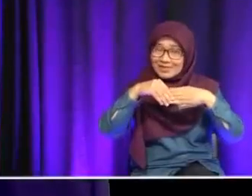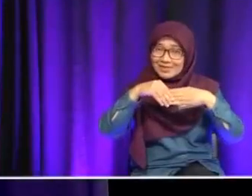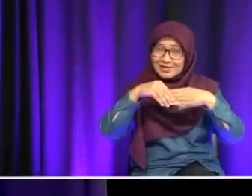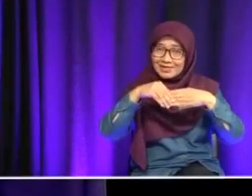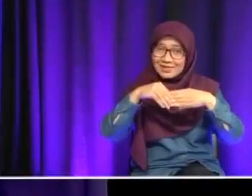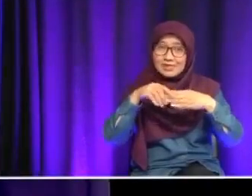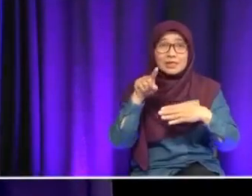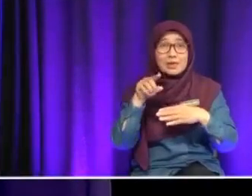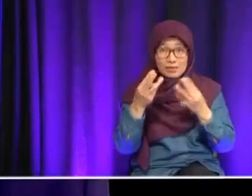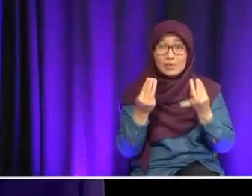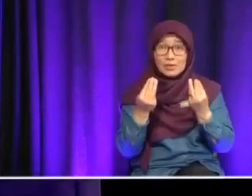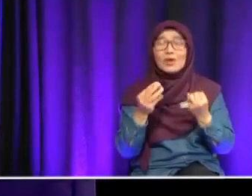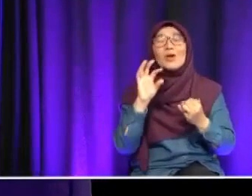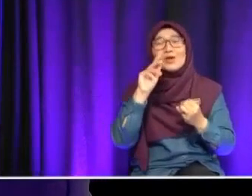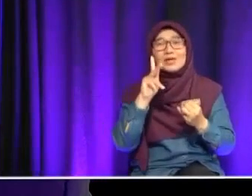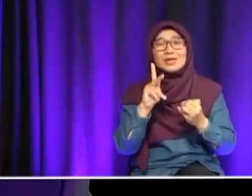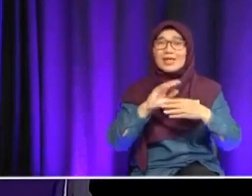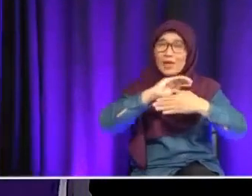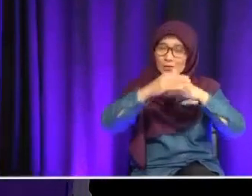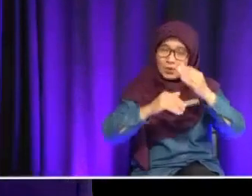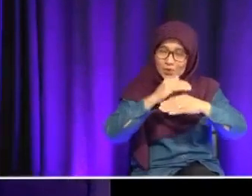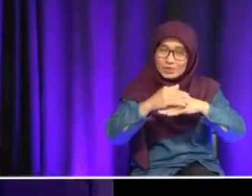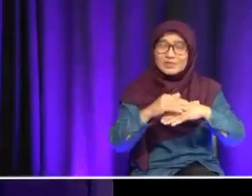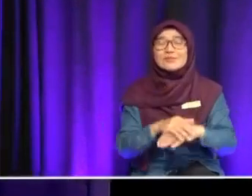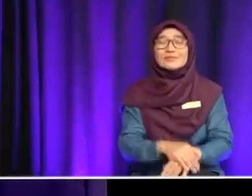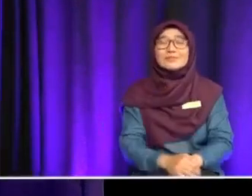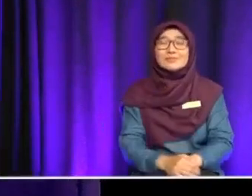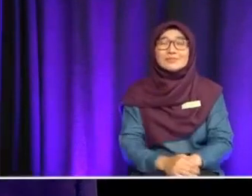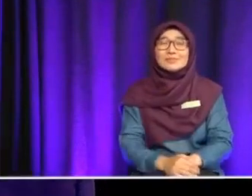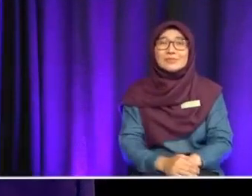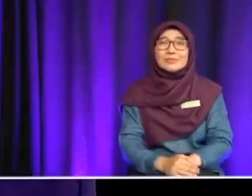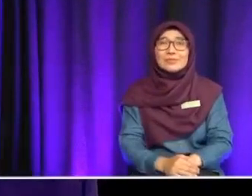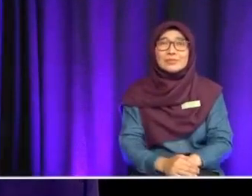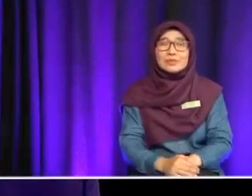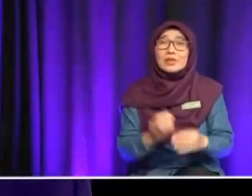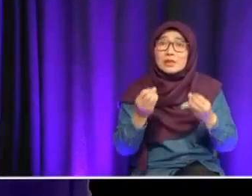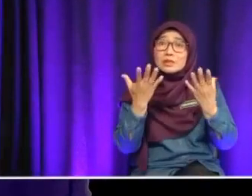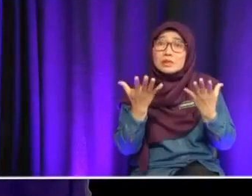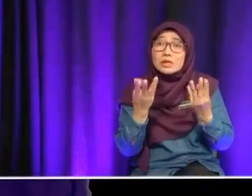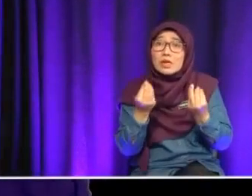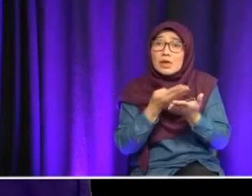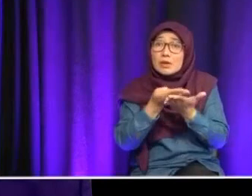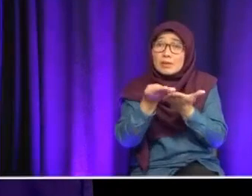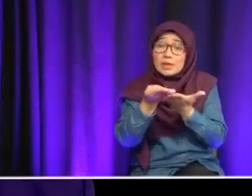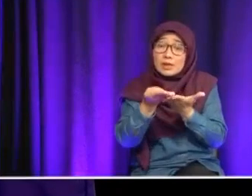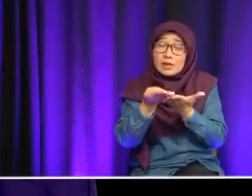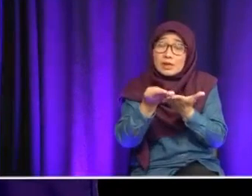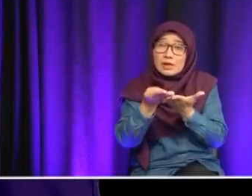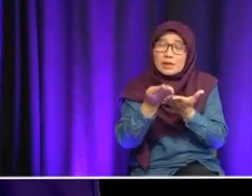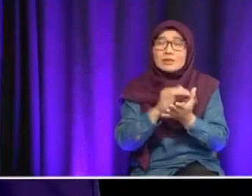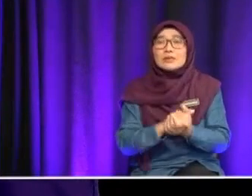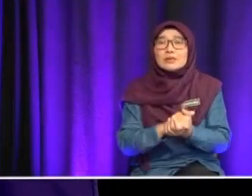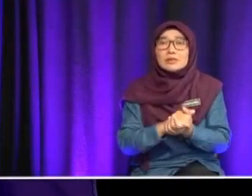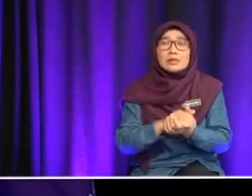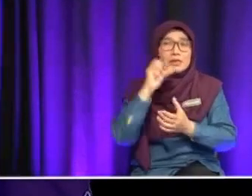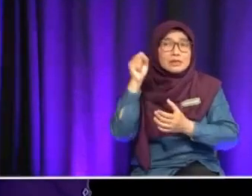Akak nak ke? Boleh, saya dah bungkus tak, Kak? Boleh, Kak. Tapi, Dek, macam mana cara pembayaran dia? Okey, kalau cara pembayaran